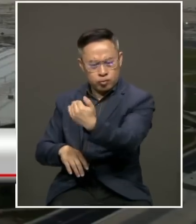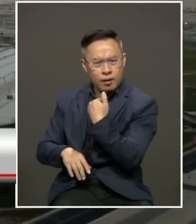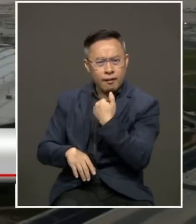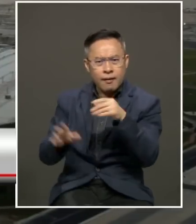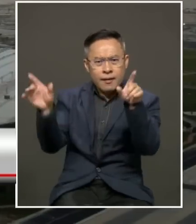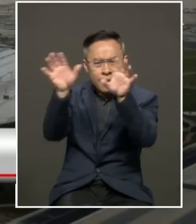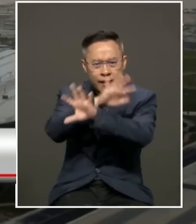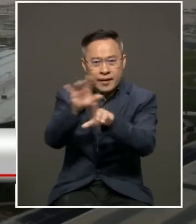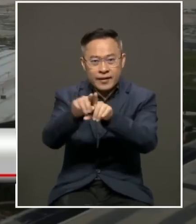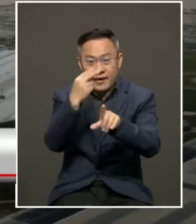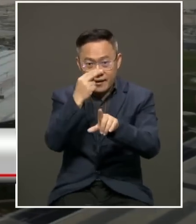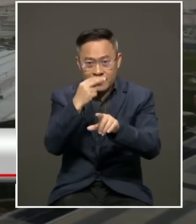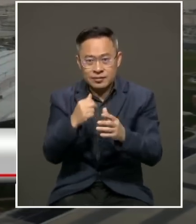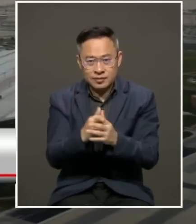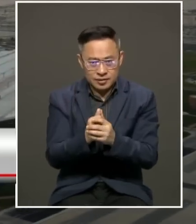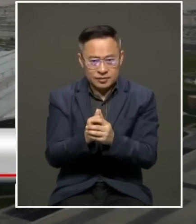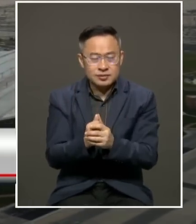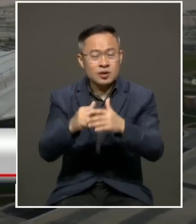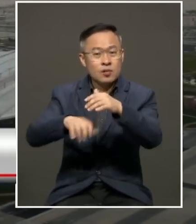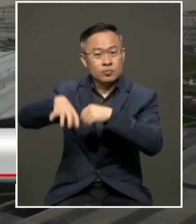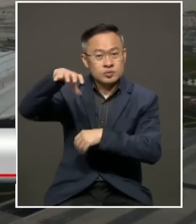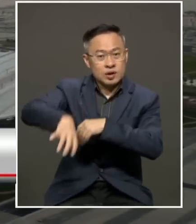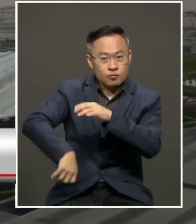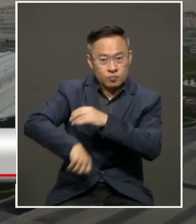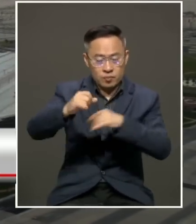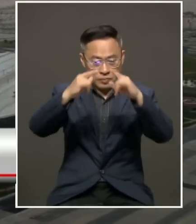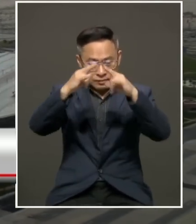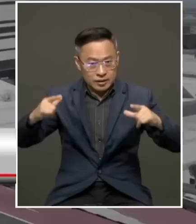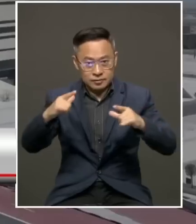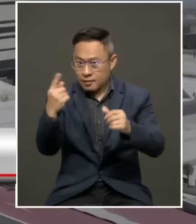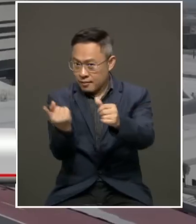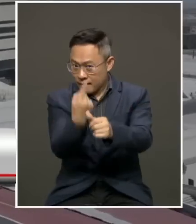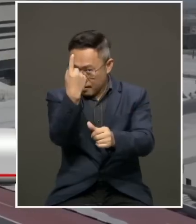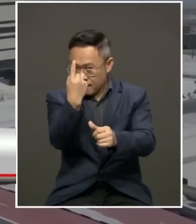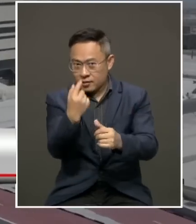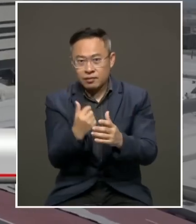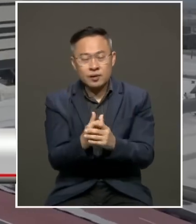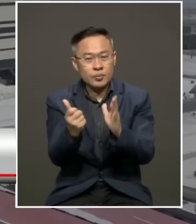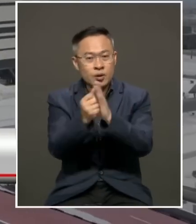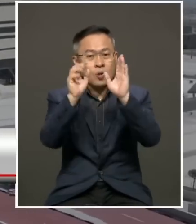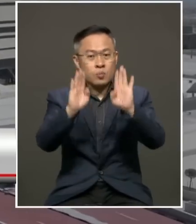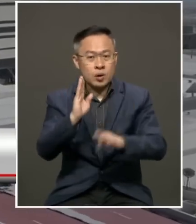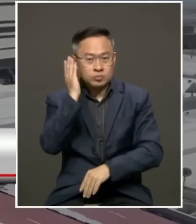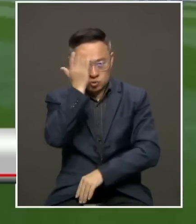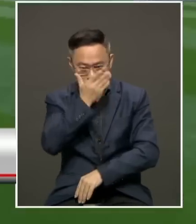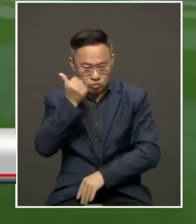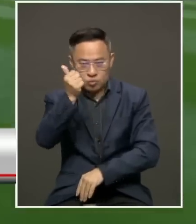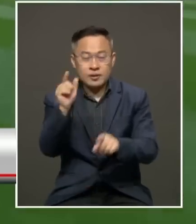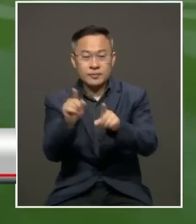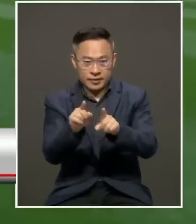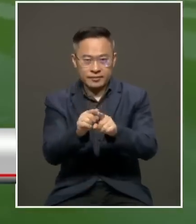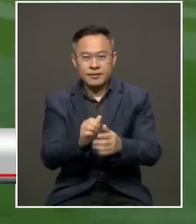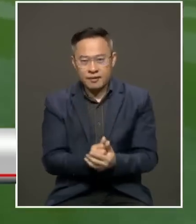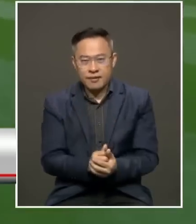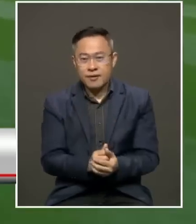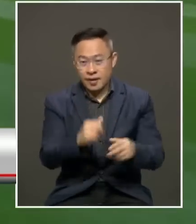สนามฟุตบอลไม่เคยเห็นสนามฟุตบอลเป็นรูปเต็มๆแบบนี้เลยอันนี้แปลกก็สวยงามแปลกมากแล้วก็สนามนี้